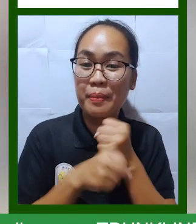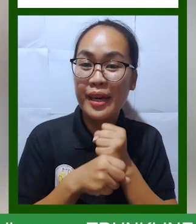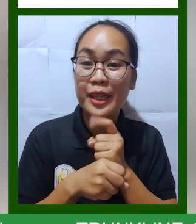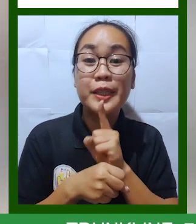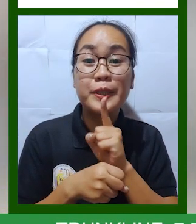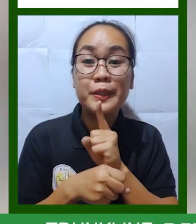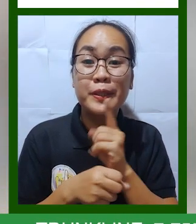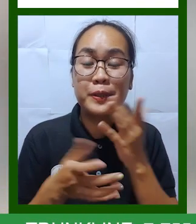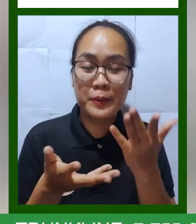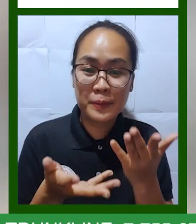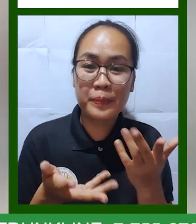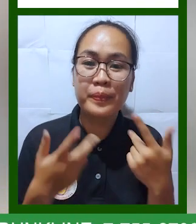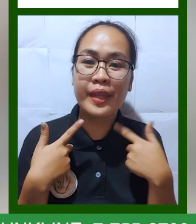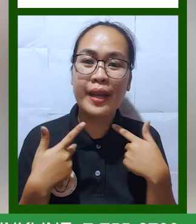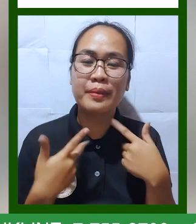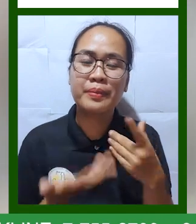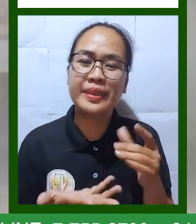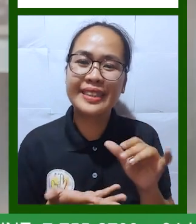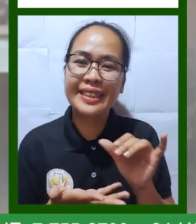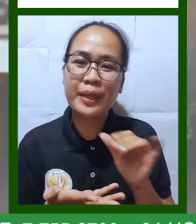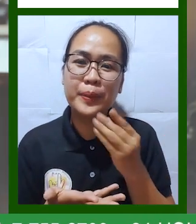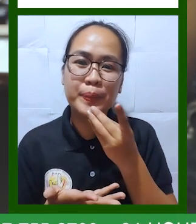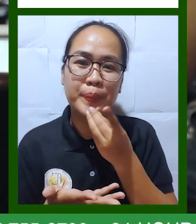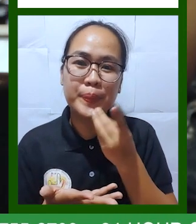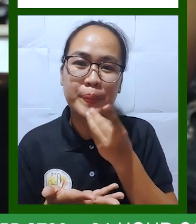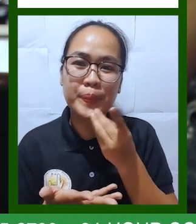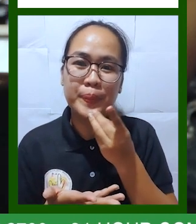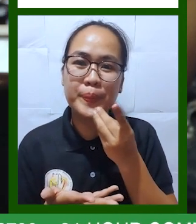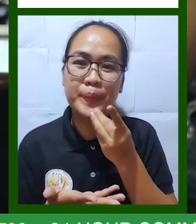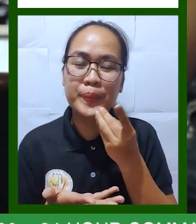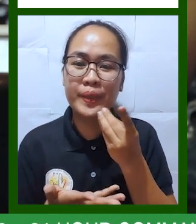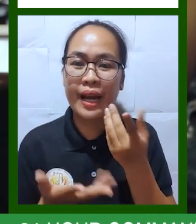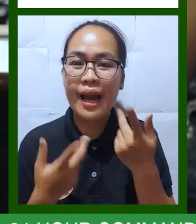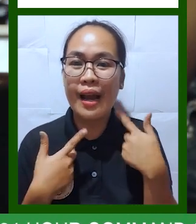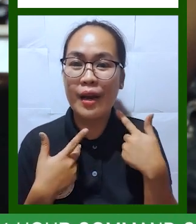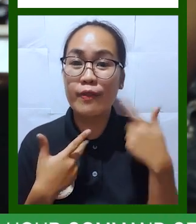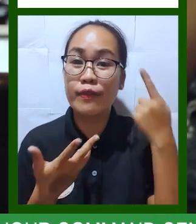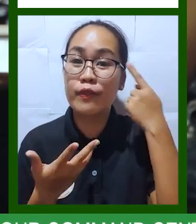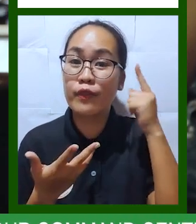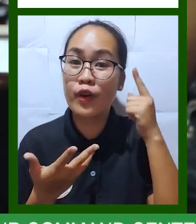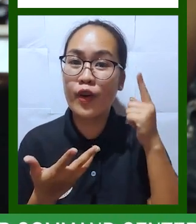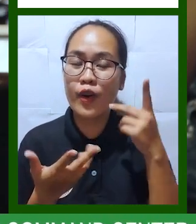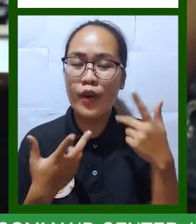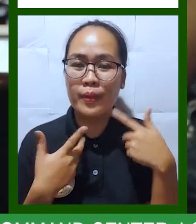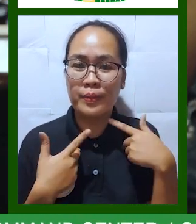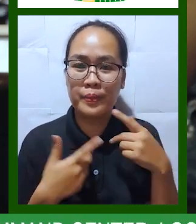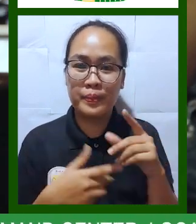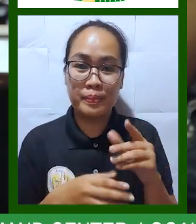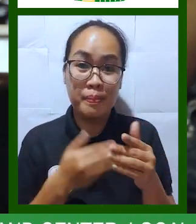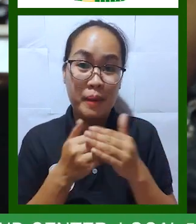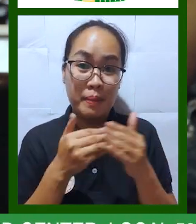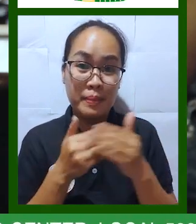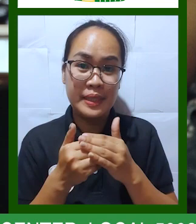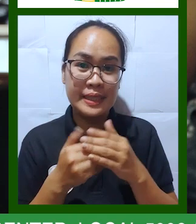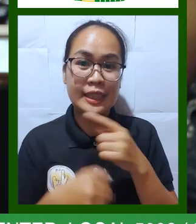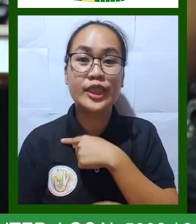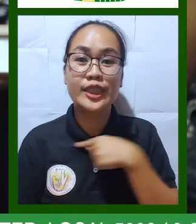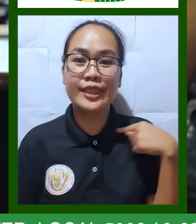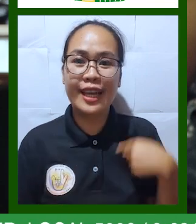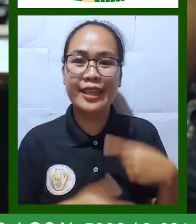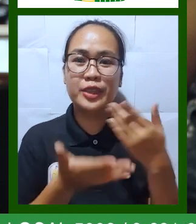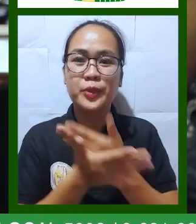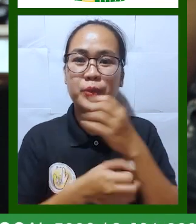yung buchi, di ba? Yun yung dessert sa Chinese restaurants, di ba? So syempre, sakto rin dahil magcha-Chinese New Year